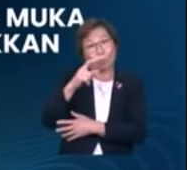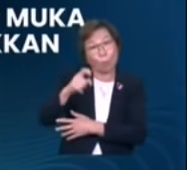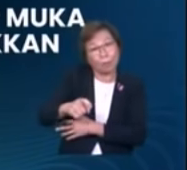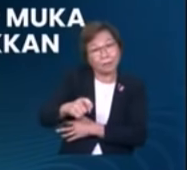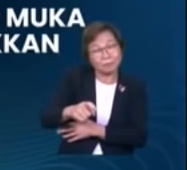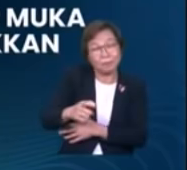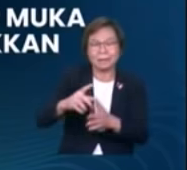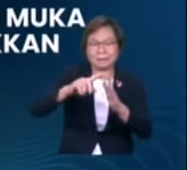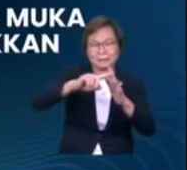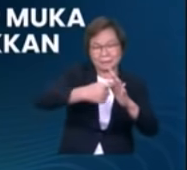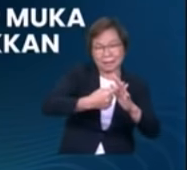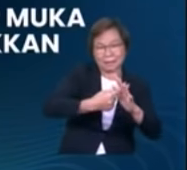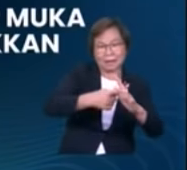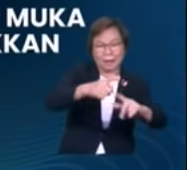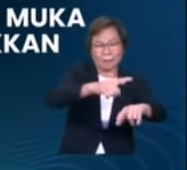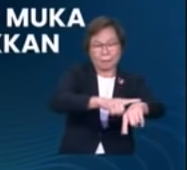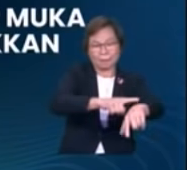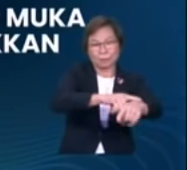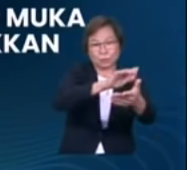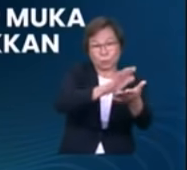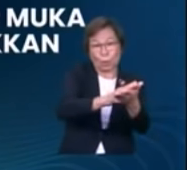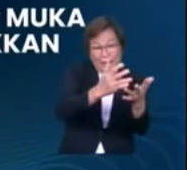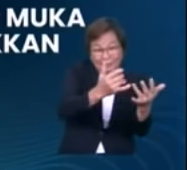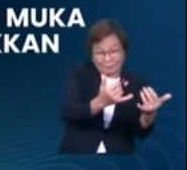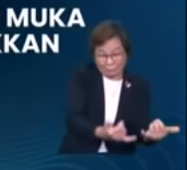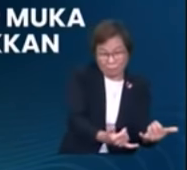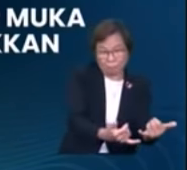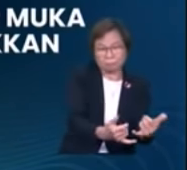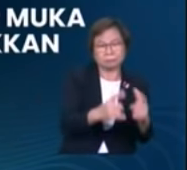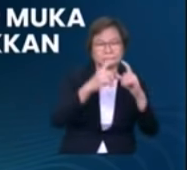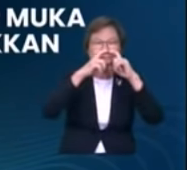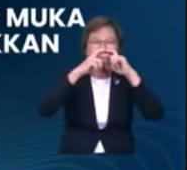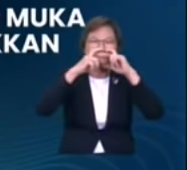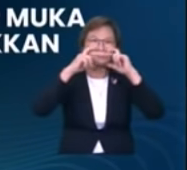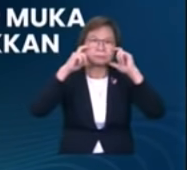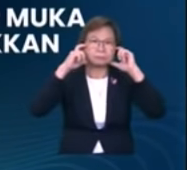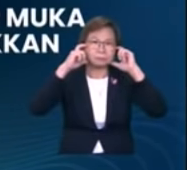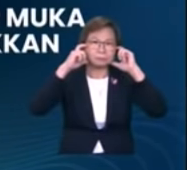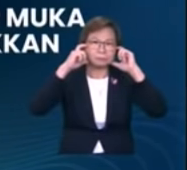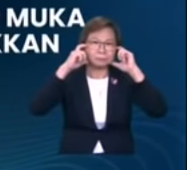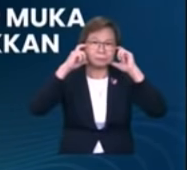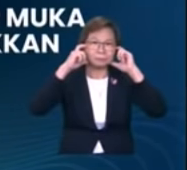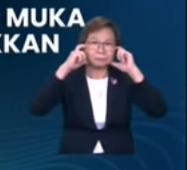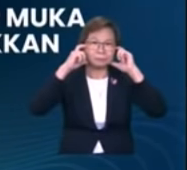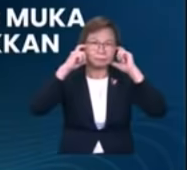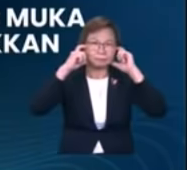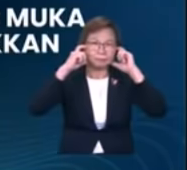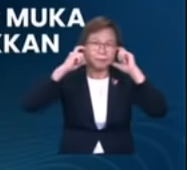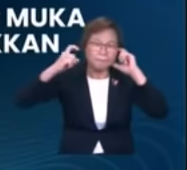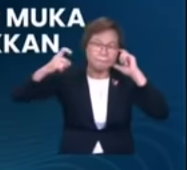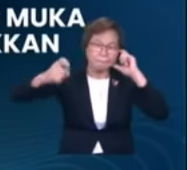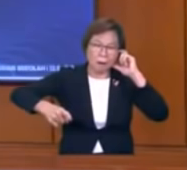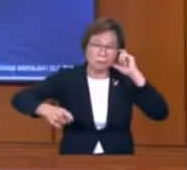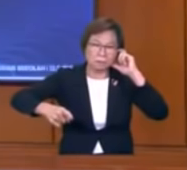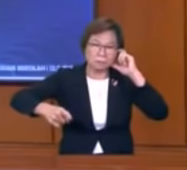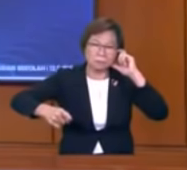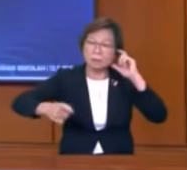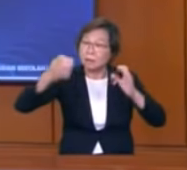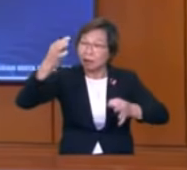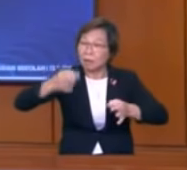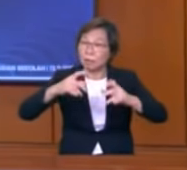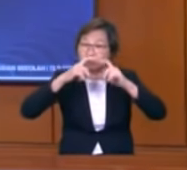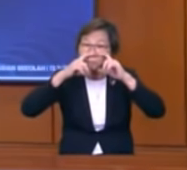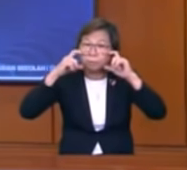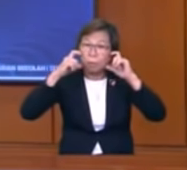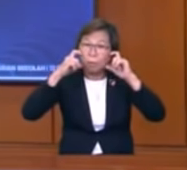namun bermula dari sesi persekolahan ini pemakaian pelit Ok mocca di wajib Ayo kalau